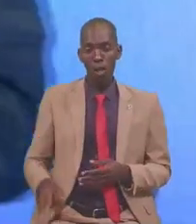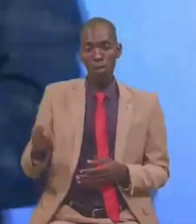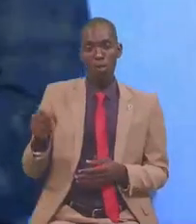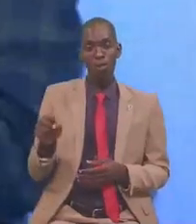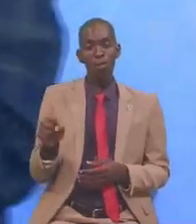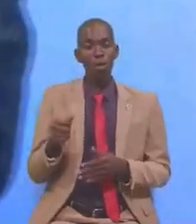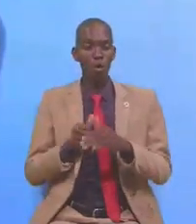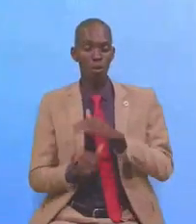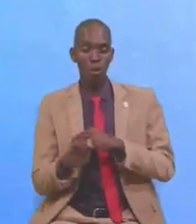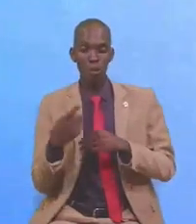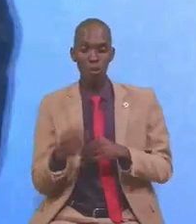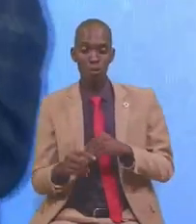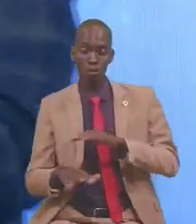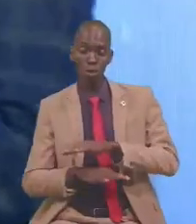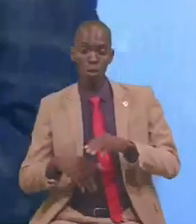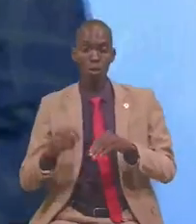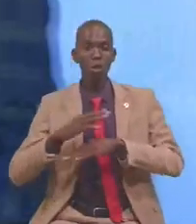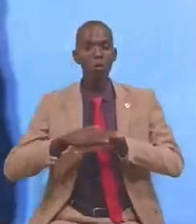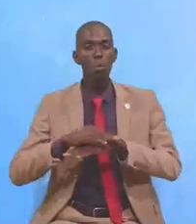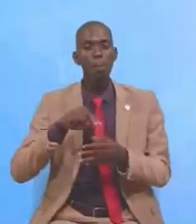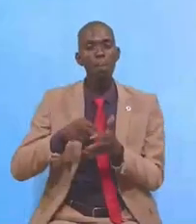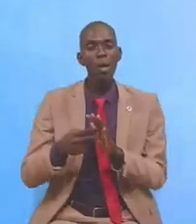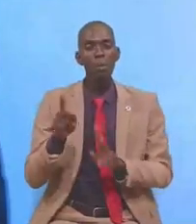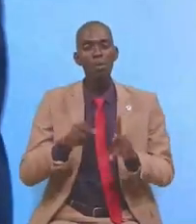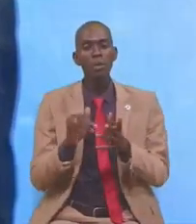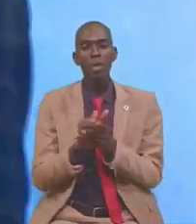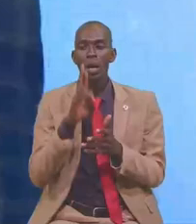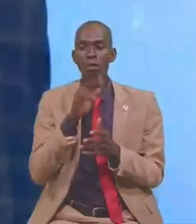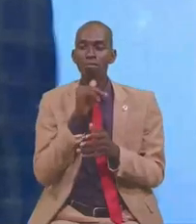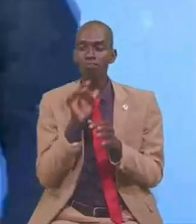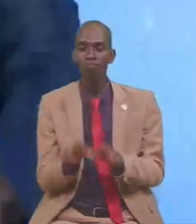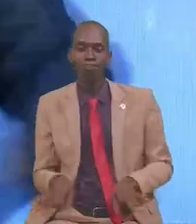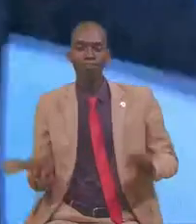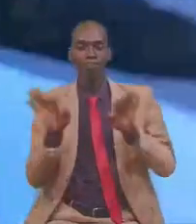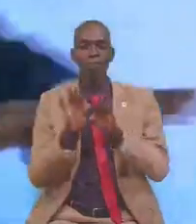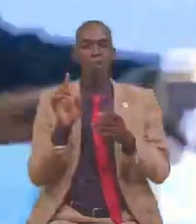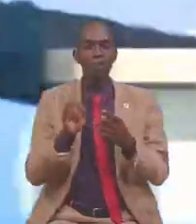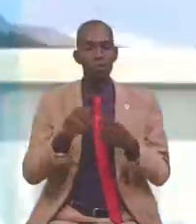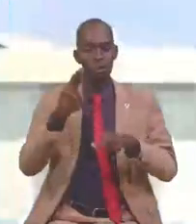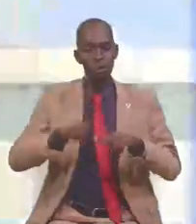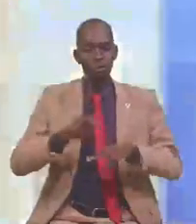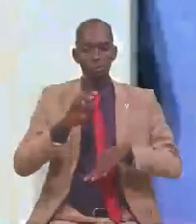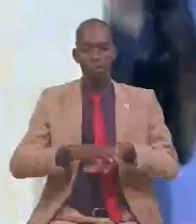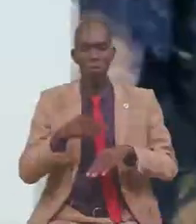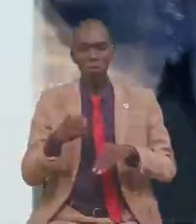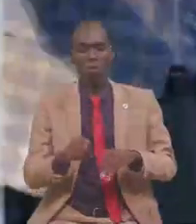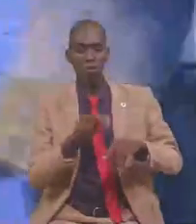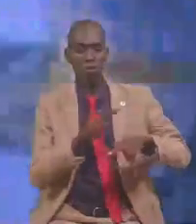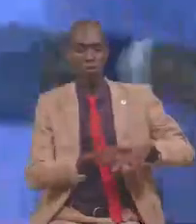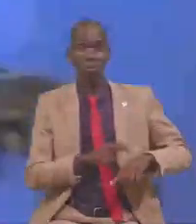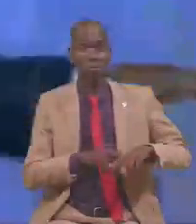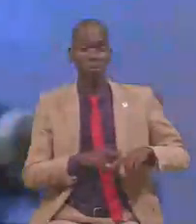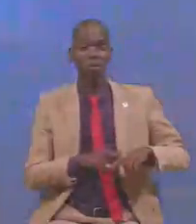sous la table, ceux qui ne sont pas dignes de s'asseoir à table, de s'asseoir au même